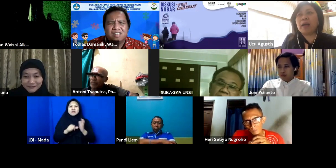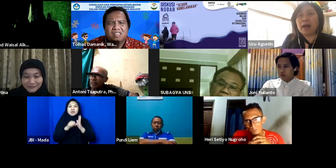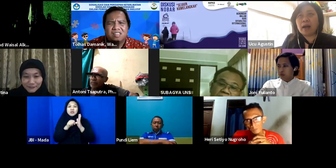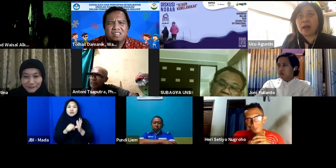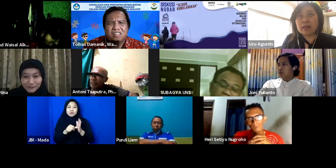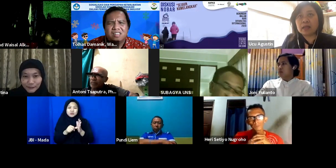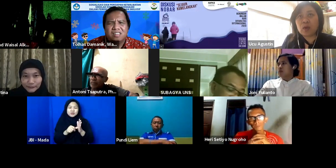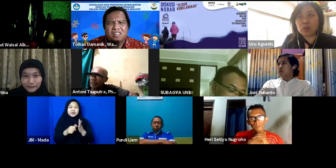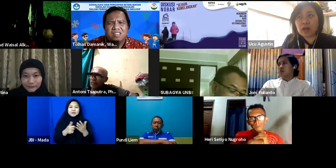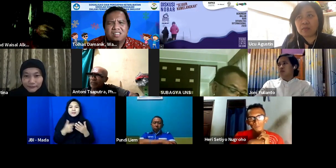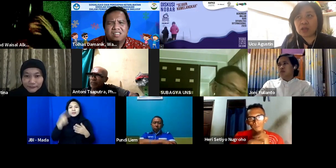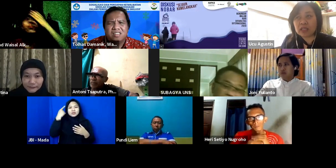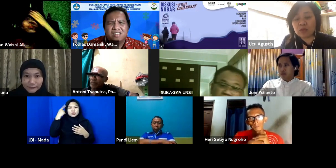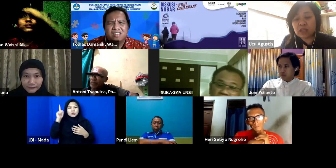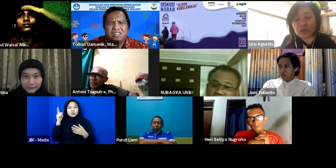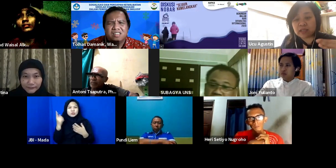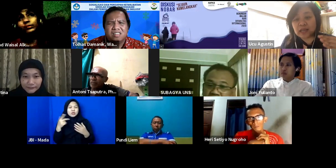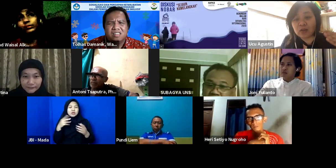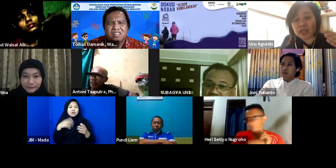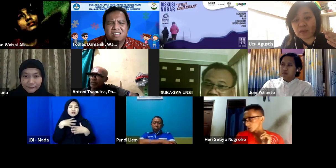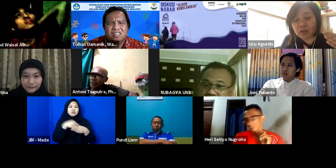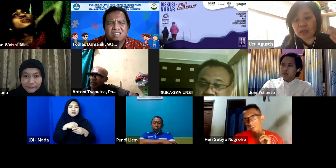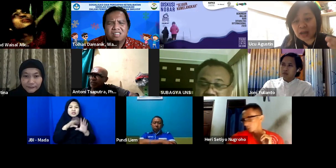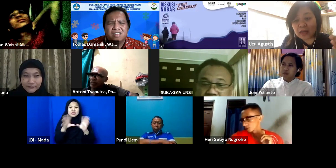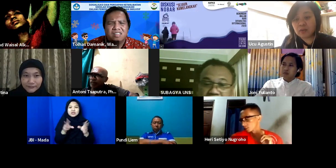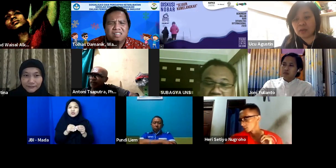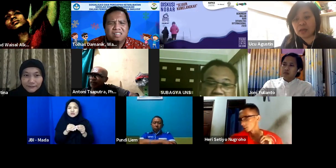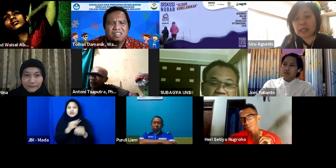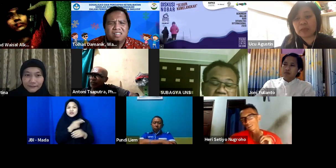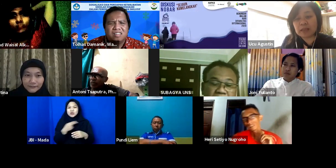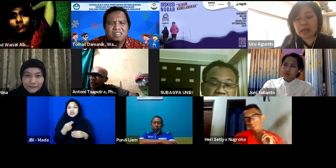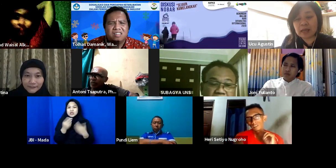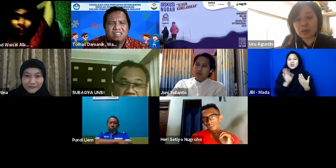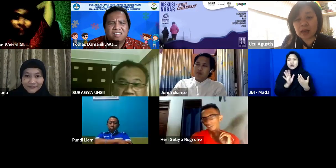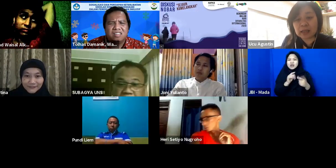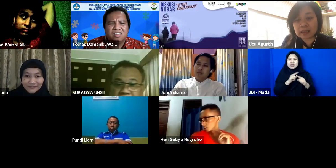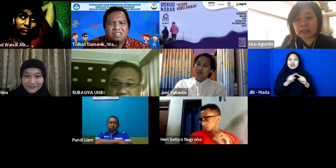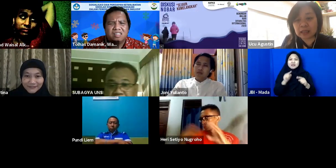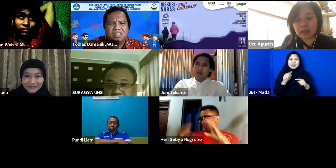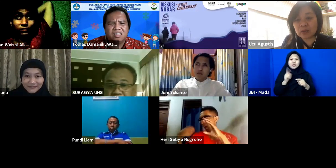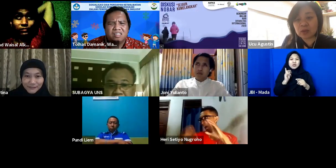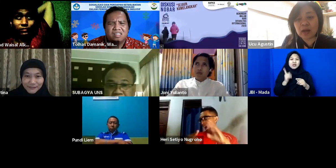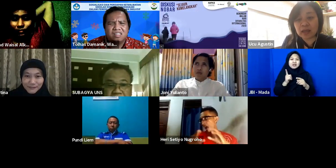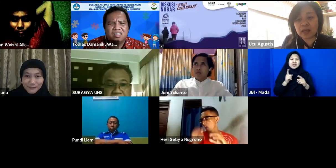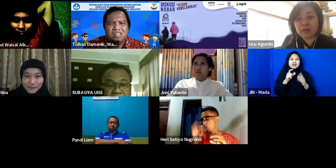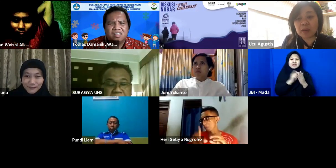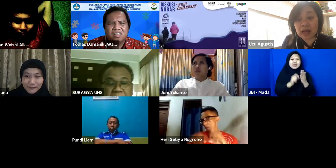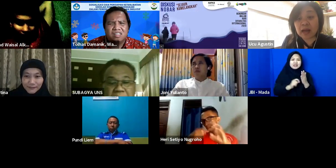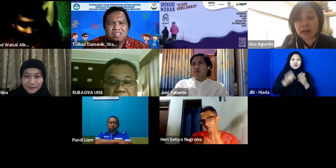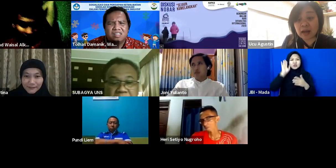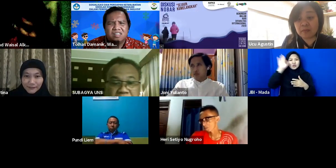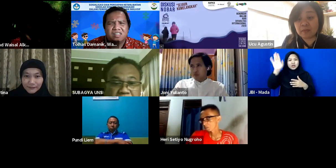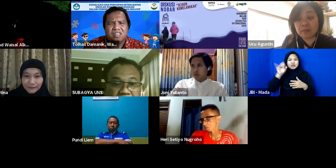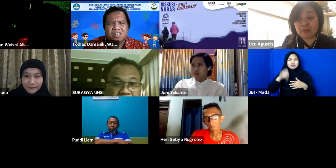pada sesuatu yang berkontribusi Indonesia impulsif atau tidak Gitu tapi setidaknya tuh Aida ke catat ya suatu hari